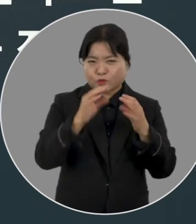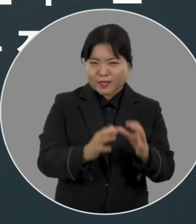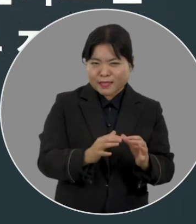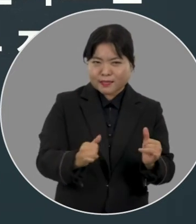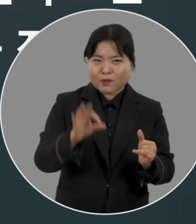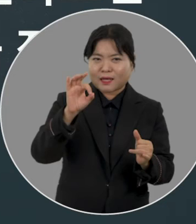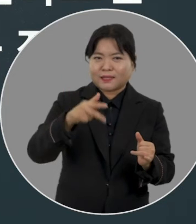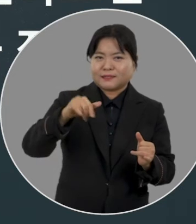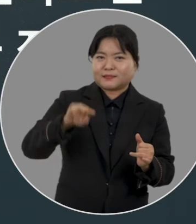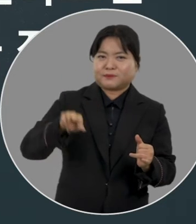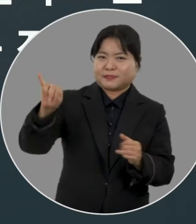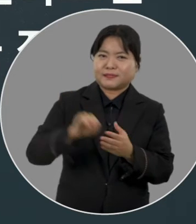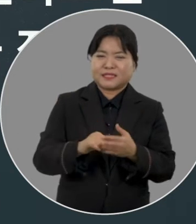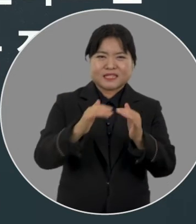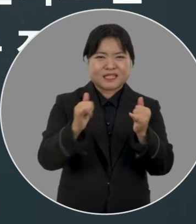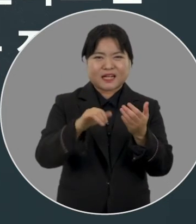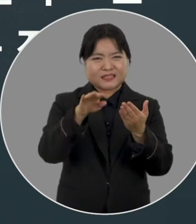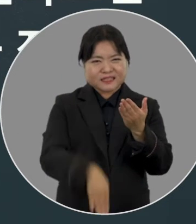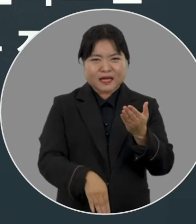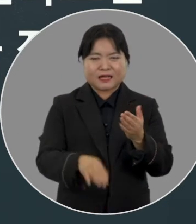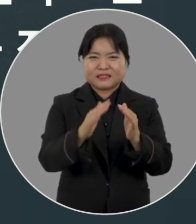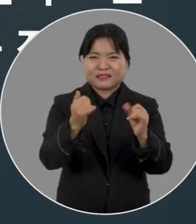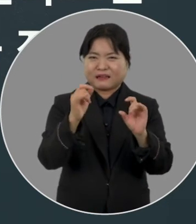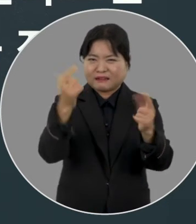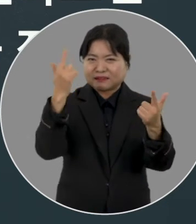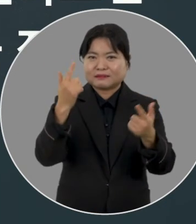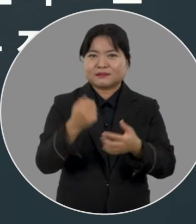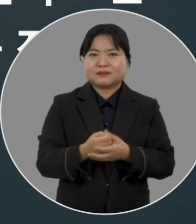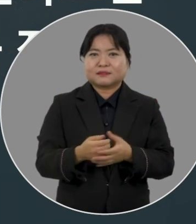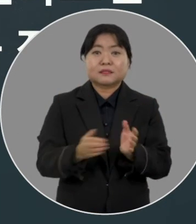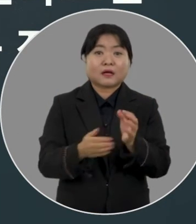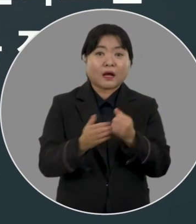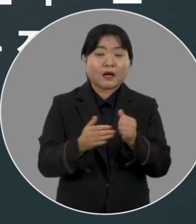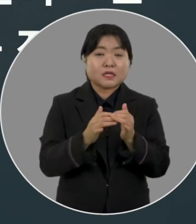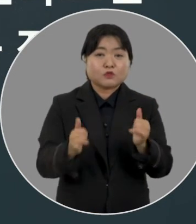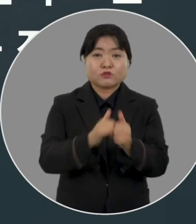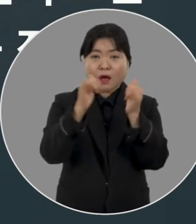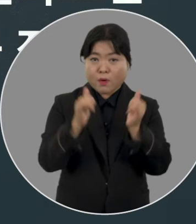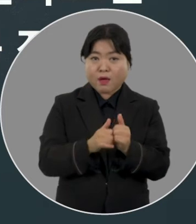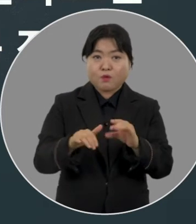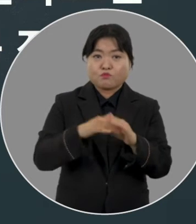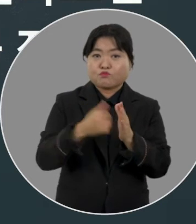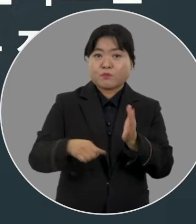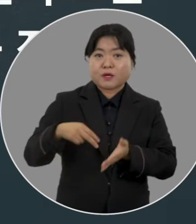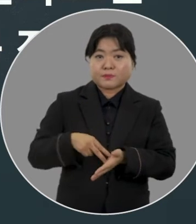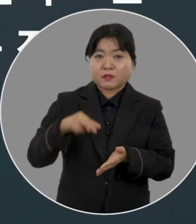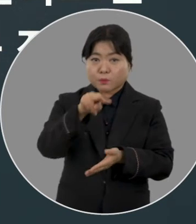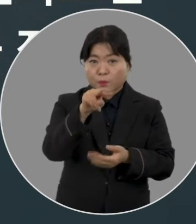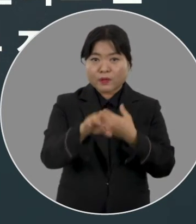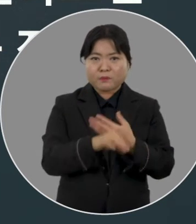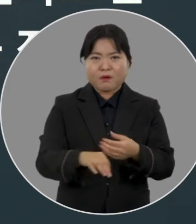집시, 인간 이하, 비인간. 그러니까 인류 사회 문명의 입장에서